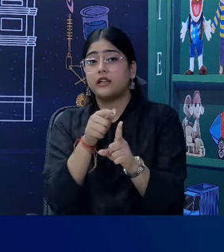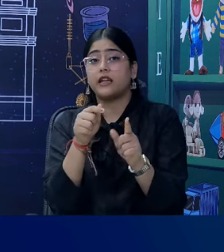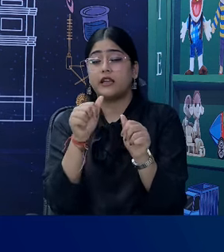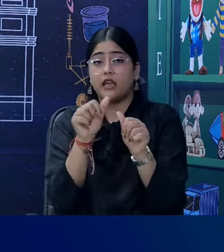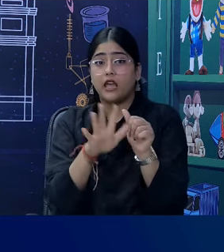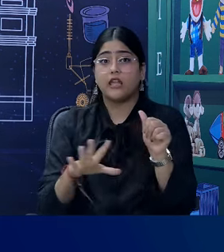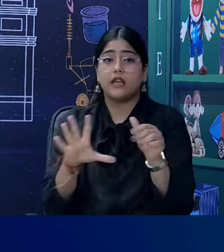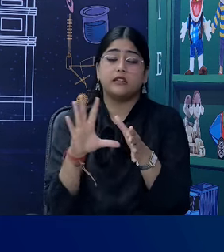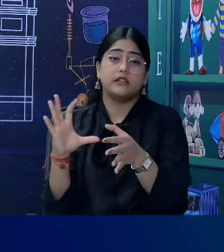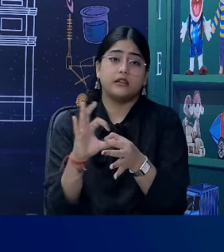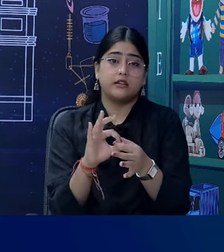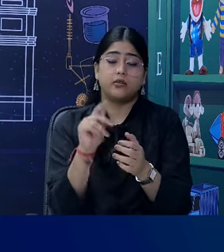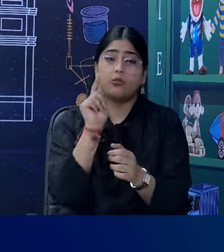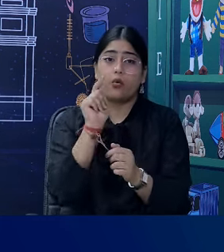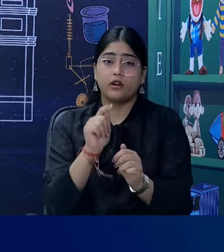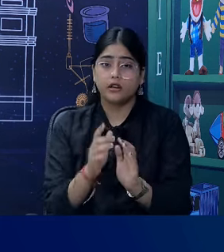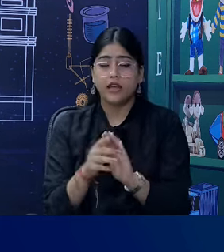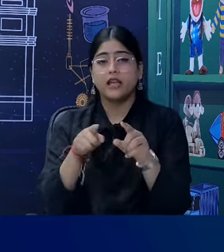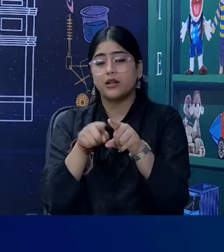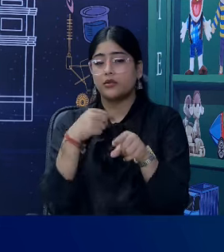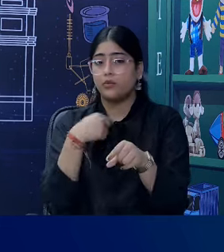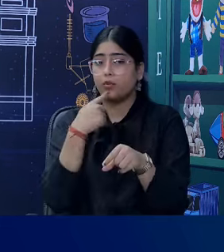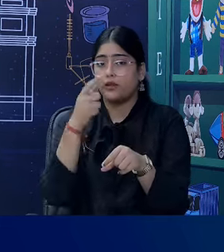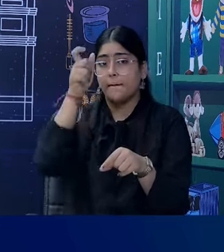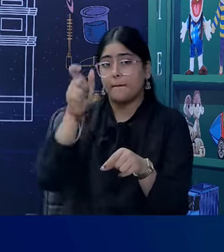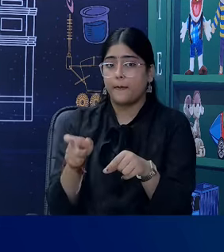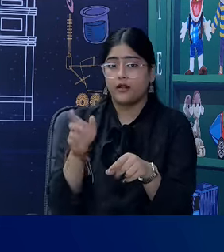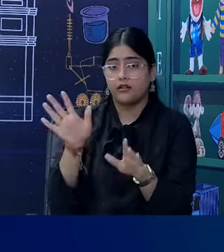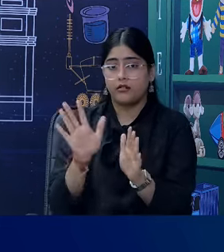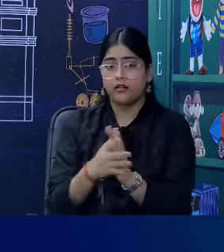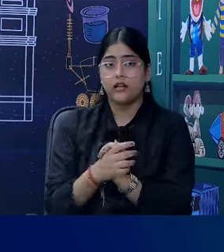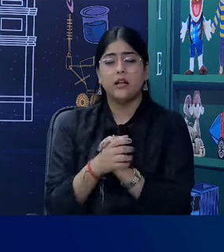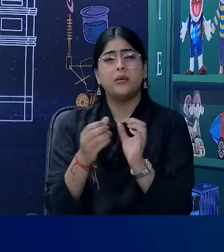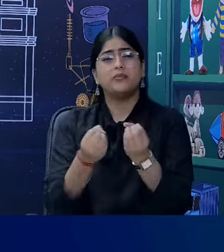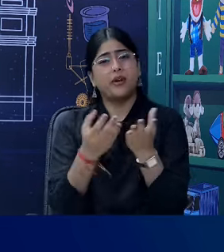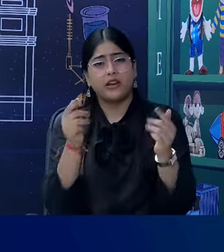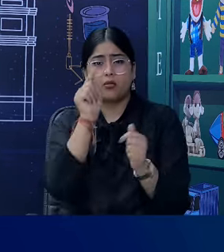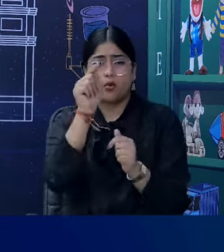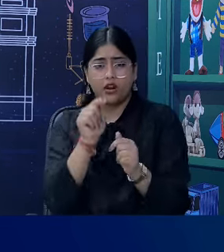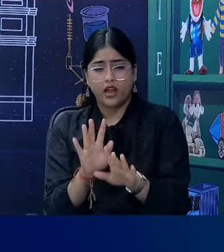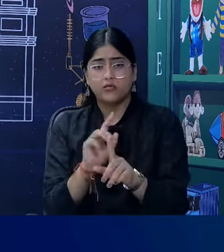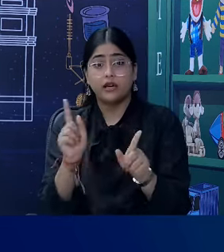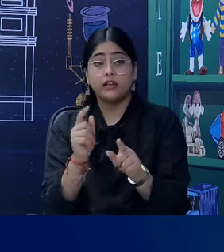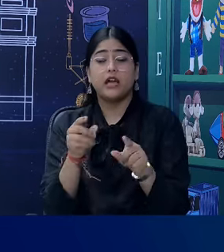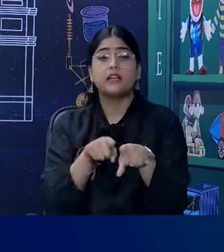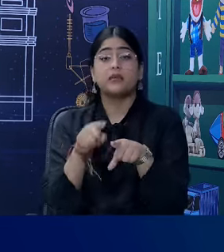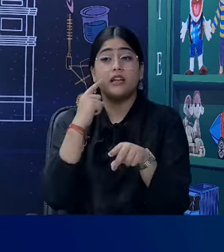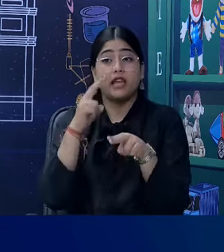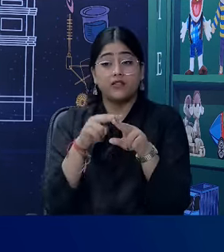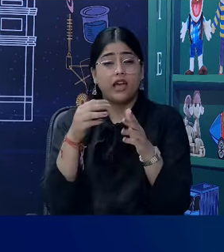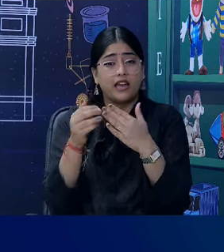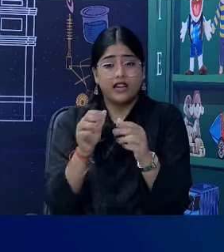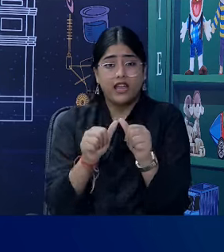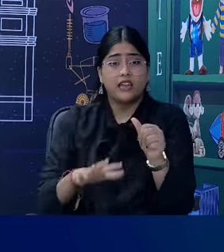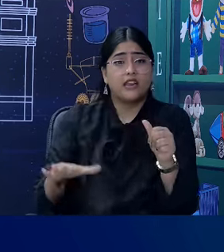ठीक है जैसे हम बोलते हैं अगर कोई व्यक्ति मतलब मेन ज है तो ही बहुत सारी विशेषताए लेकिन अगर किसी क्षेत्र को डिस्क्राइब करना